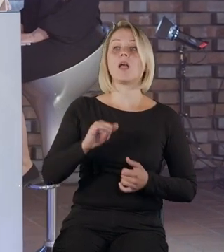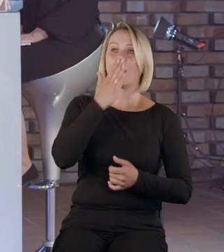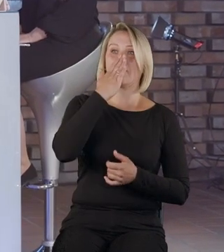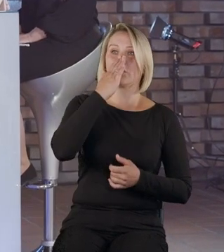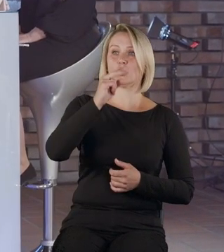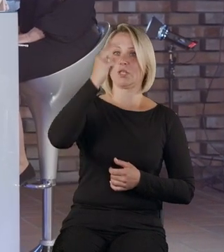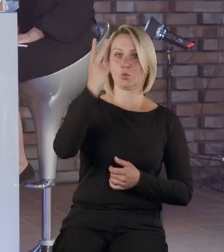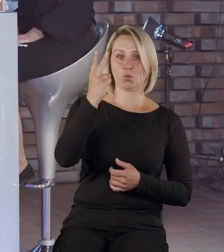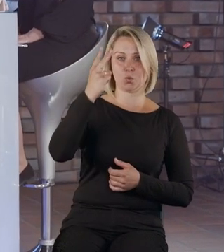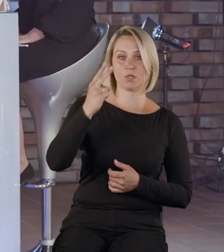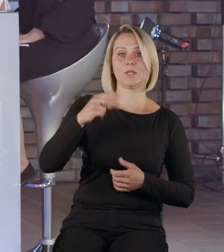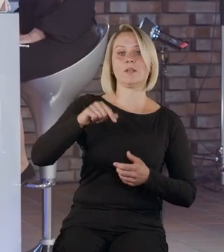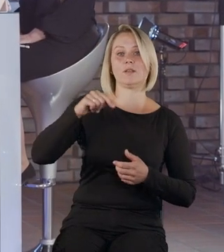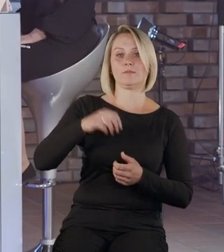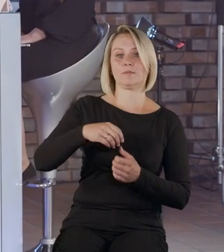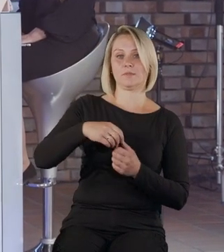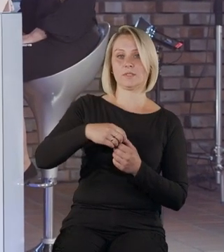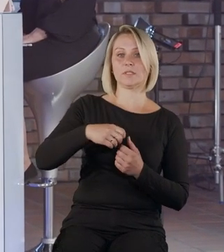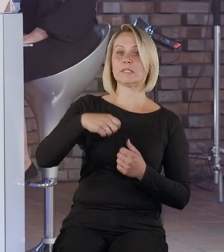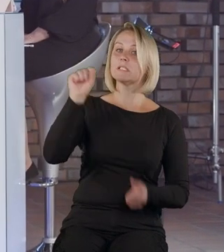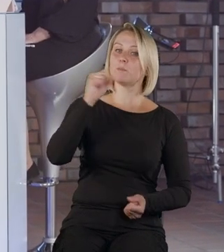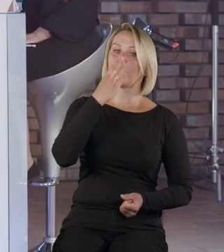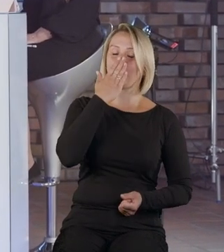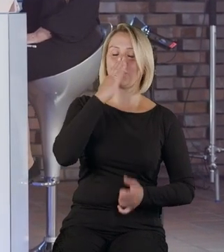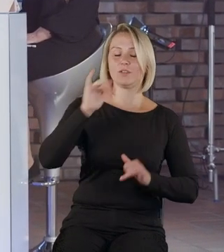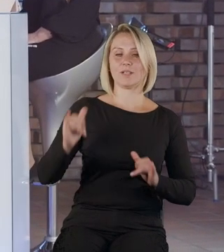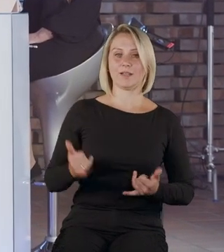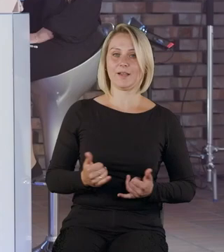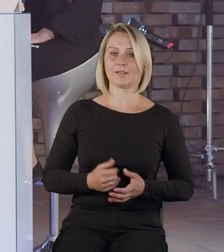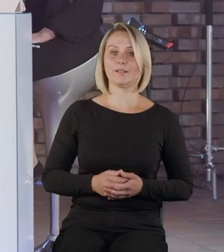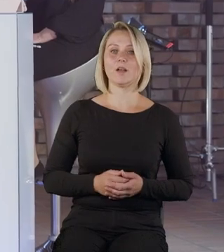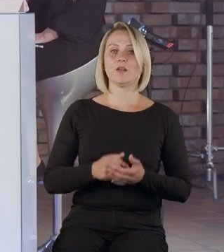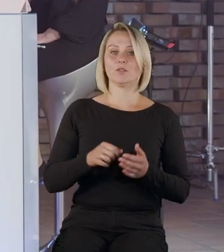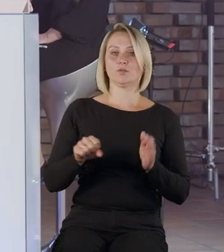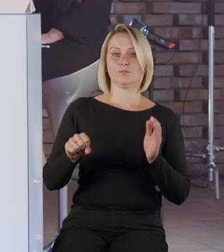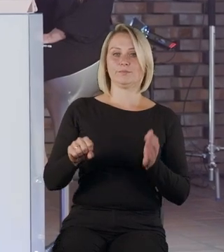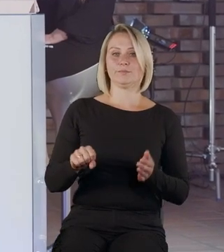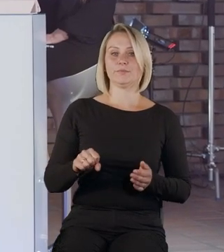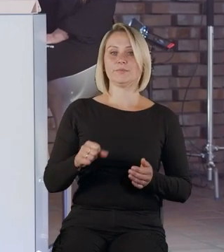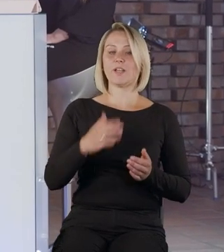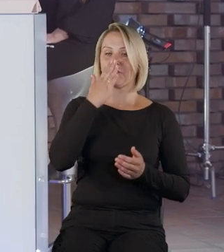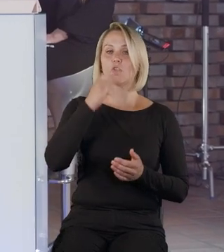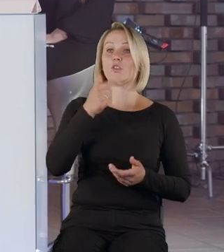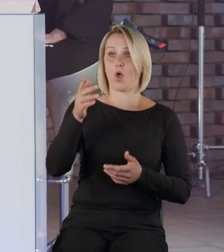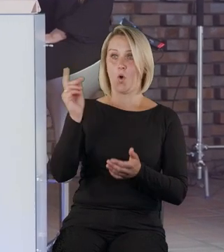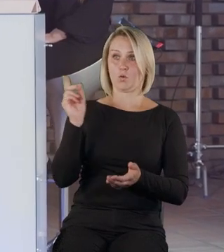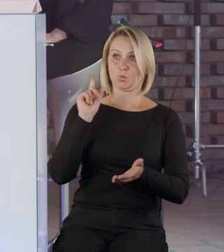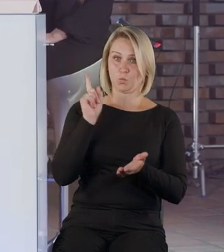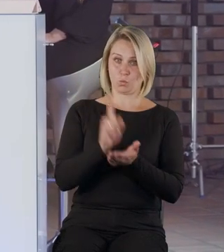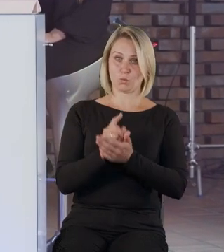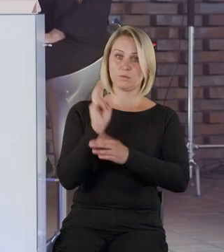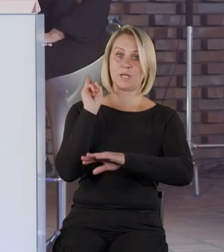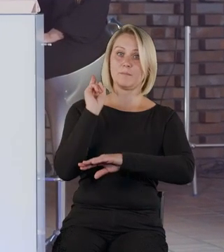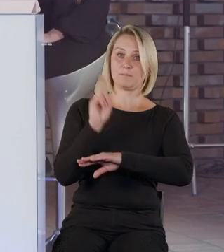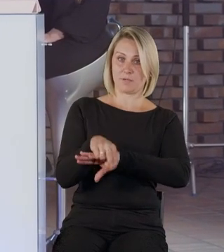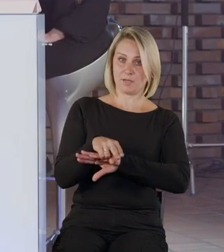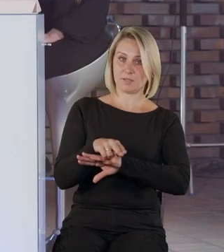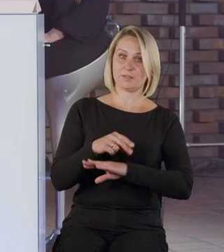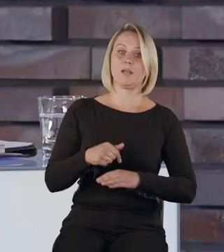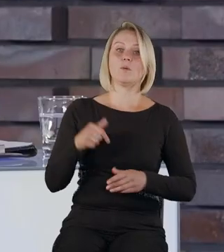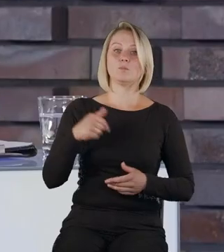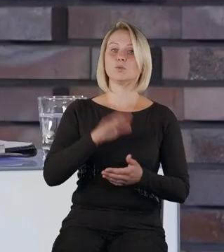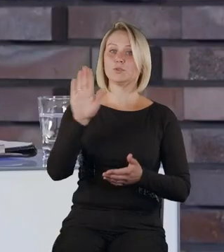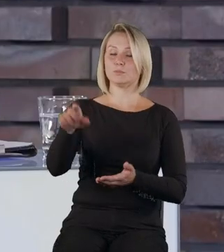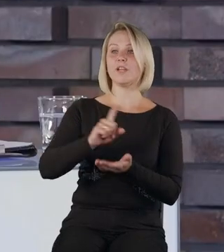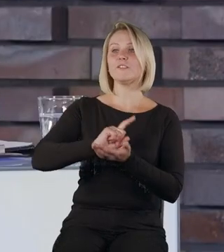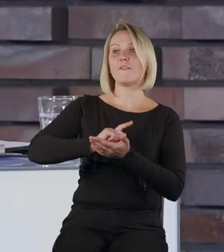studia drugiego stopnia, to w ich wypadku do procesu kwalifikacji potrzebujemy